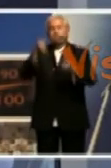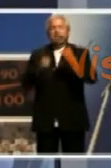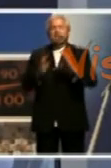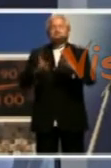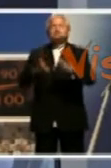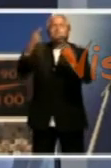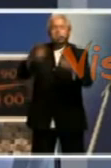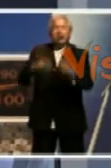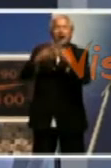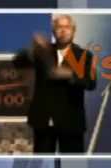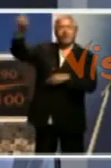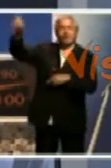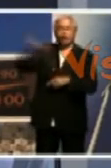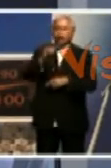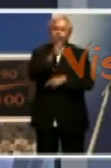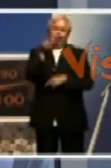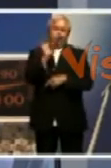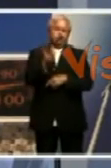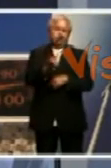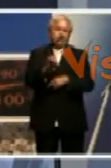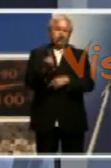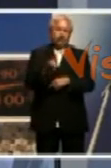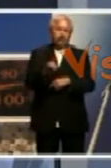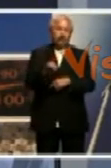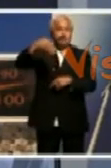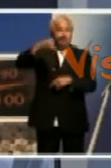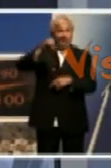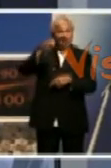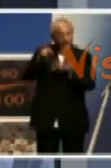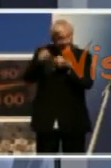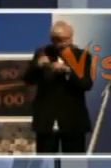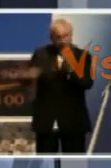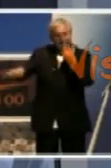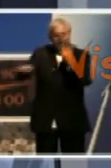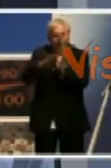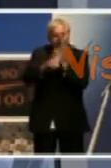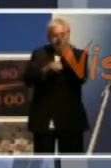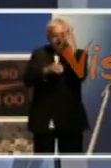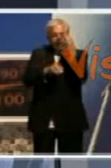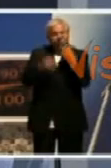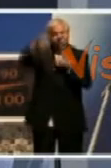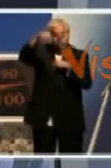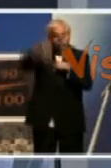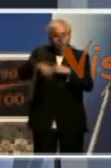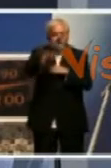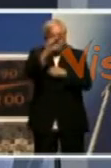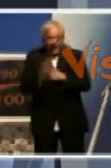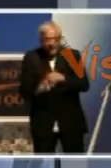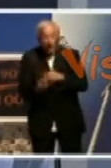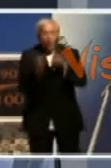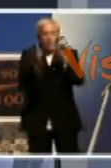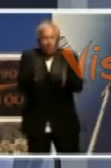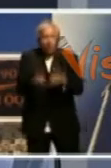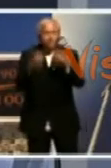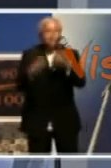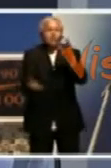Non è solo questo. Da Melfi riparte l'idea che un sud possa essere un luogo di produzione industriale.